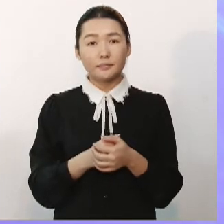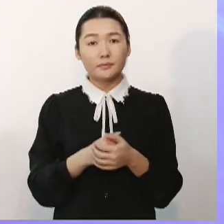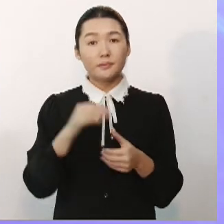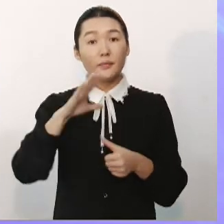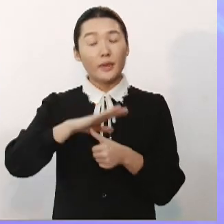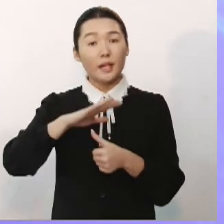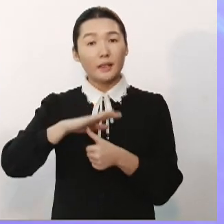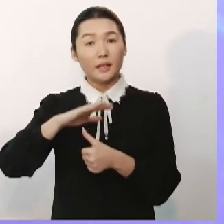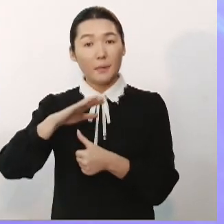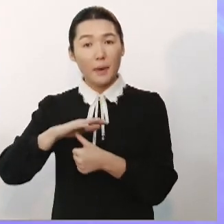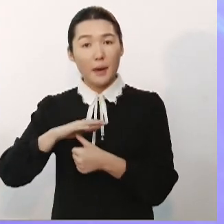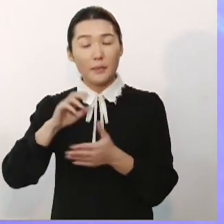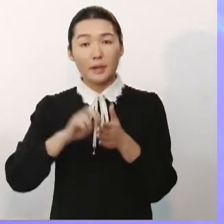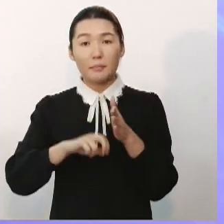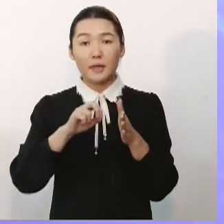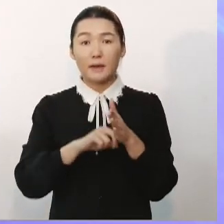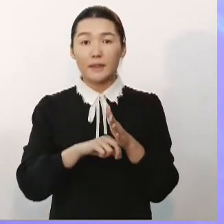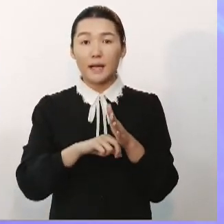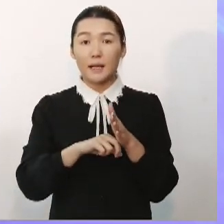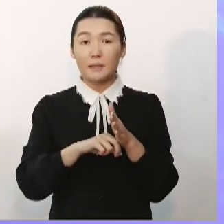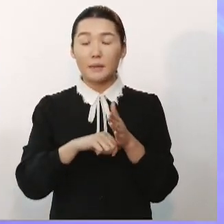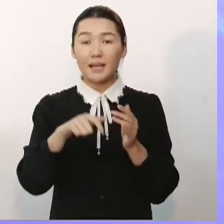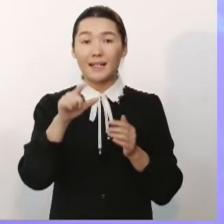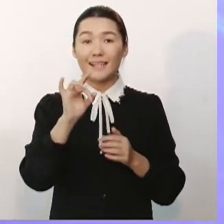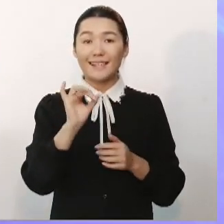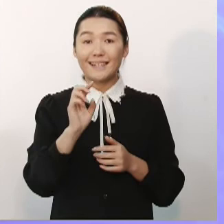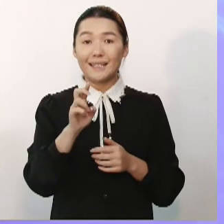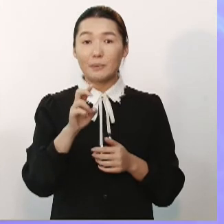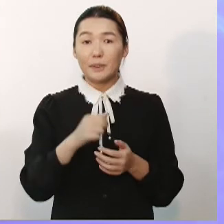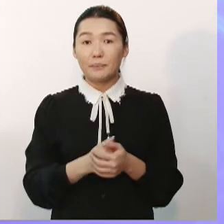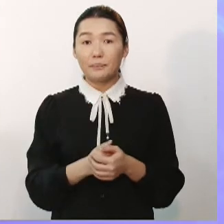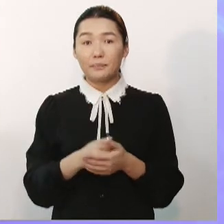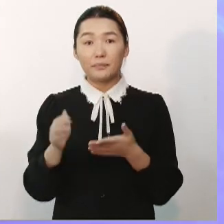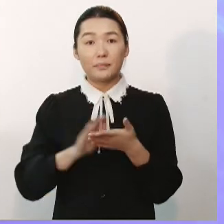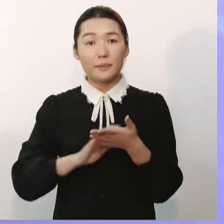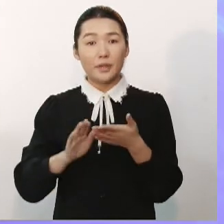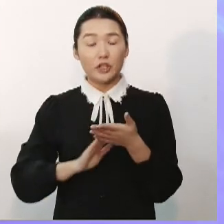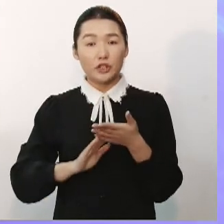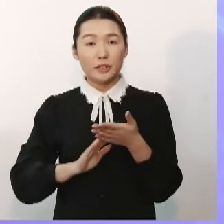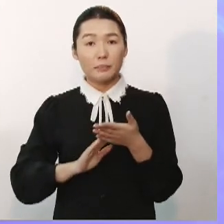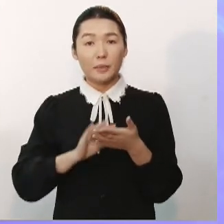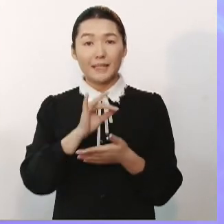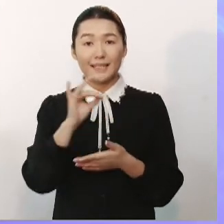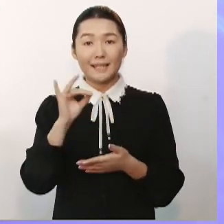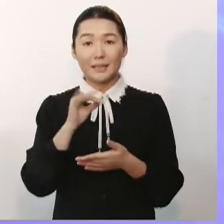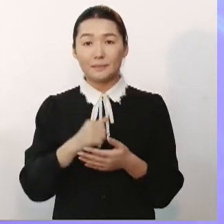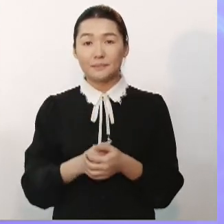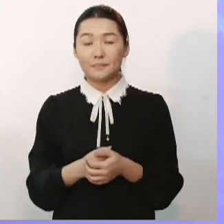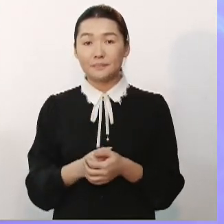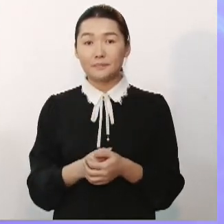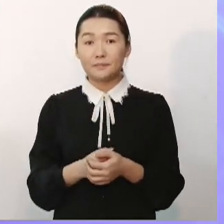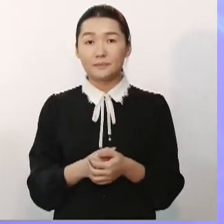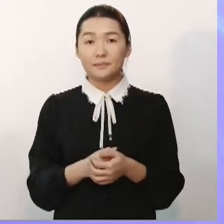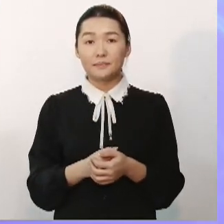Грибами проверяем «гриб». Пишем букву «и».